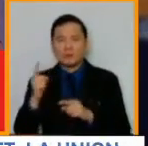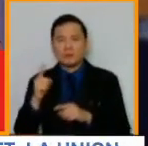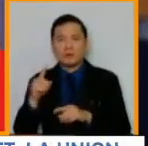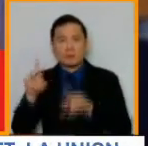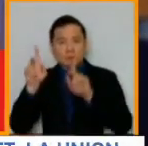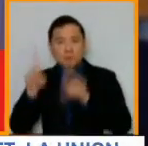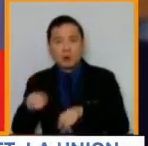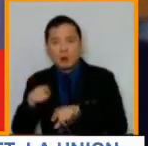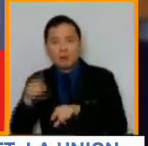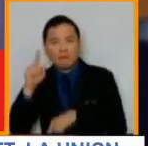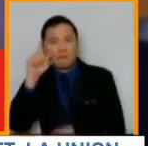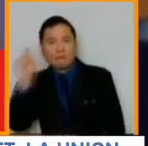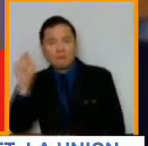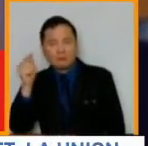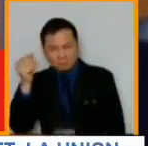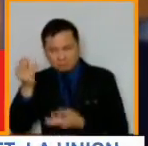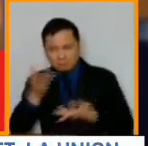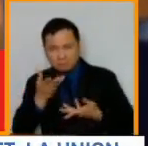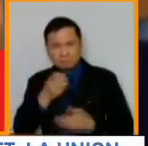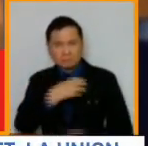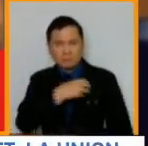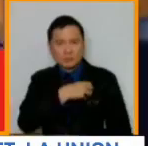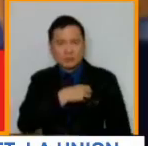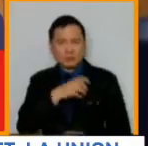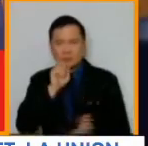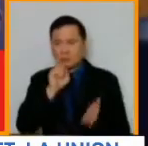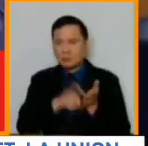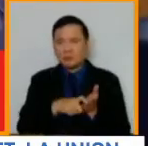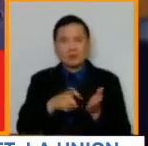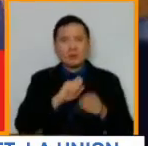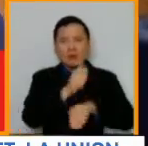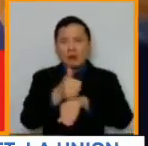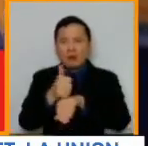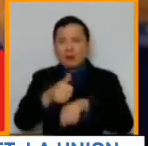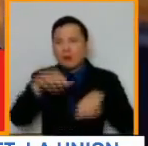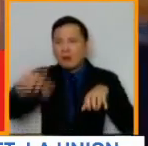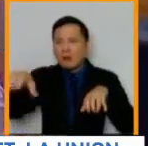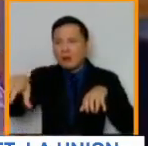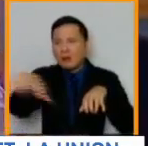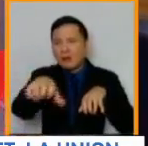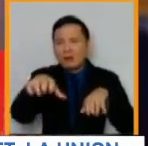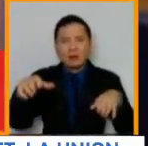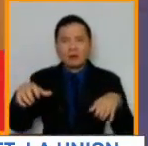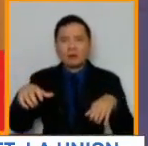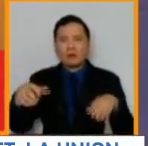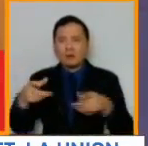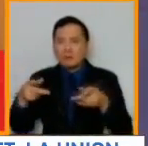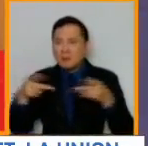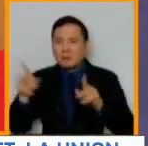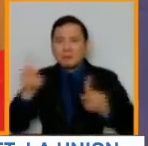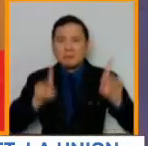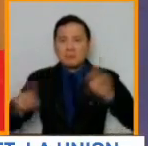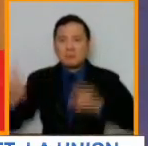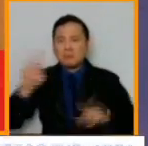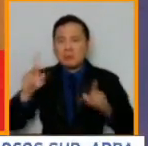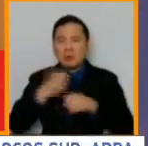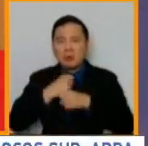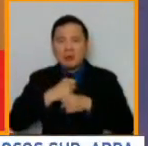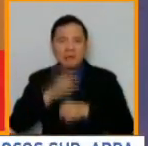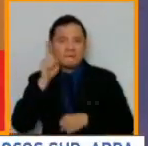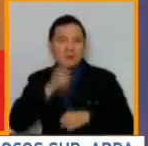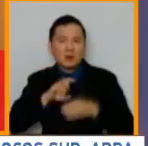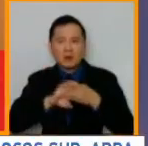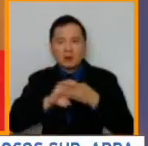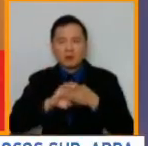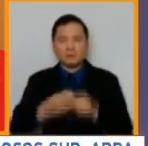dito nagkalat dito sa bandang Globo de Oro, mga namimeke ng mga vaccination card. Nag-form ako ng team, so